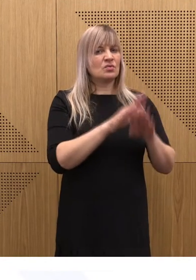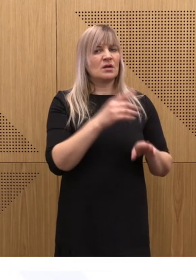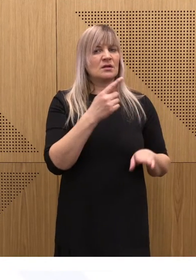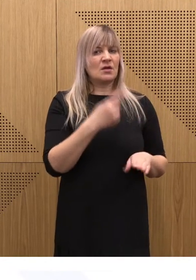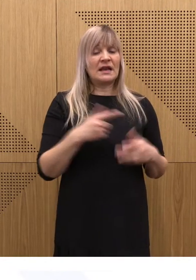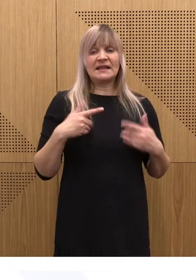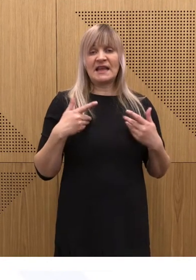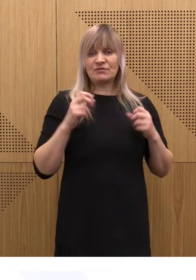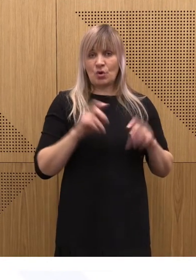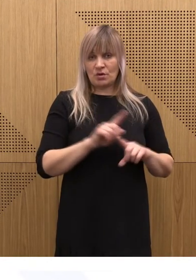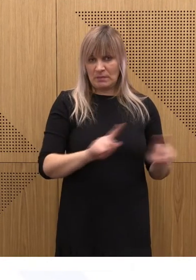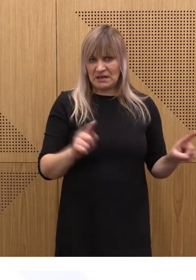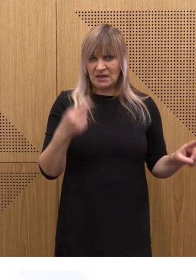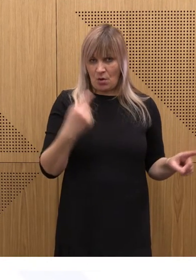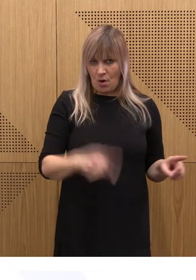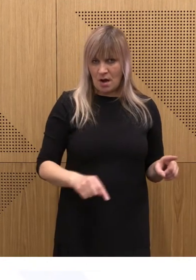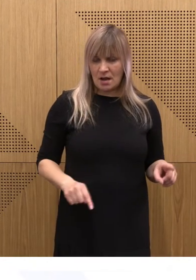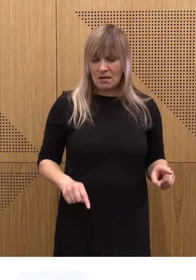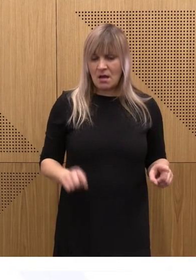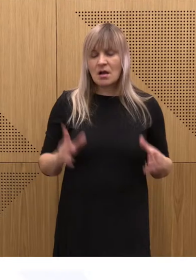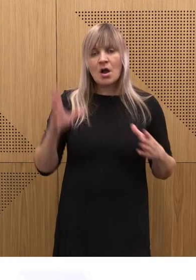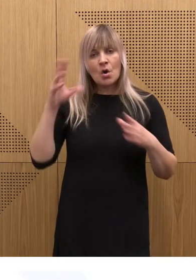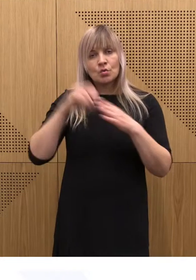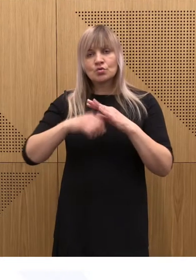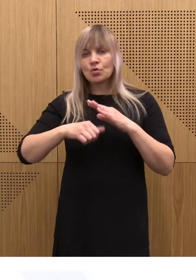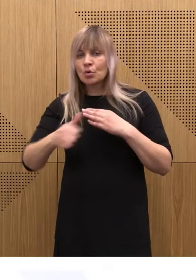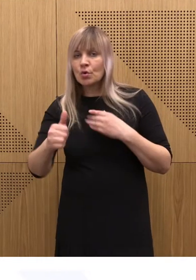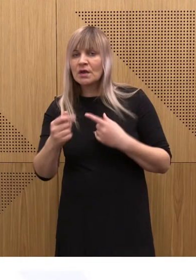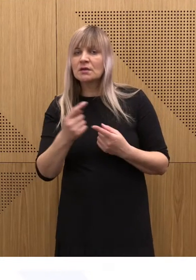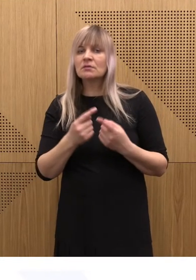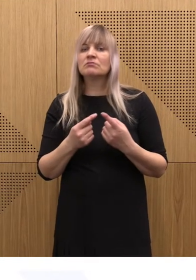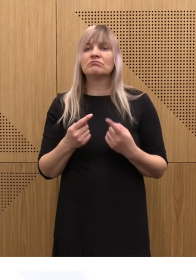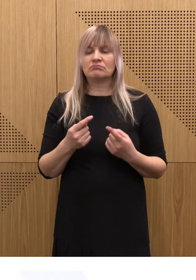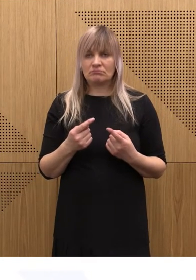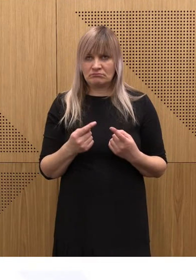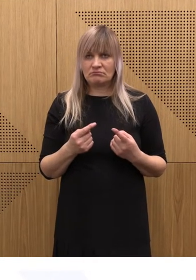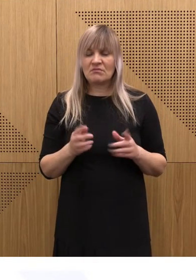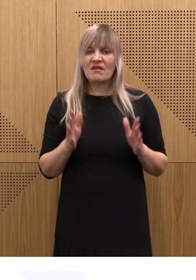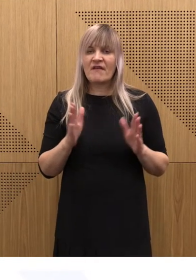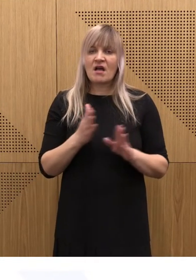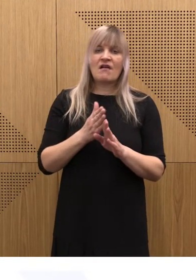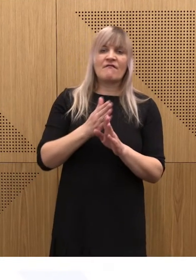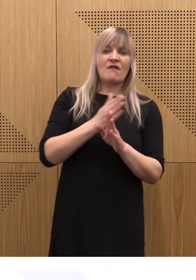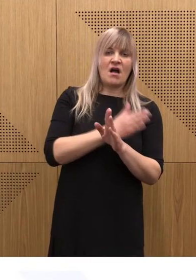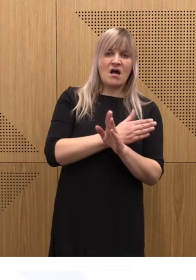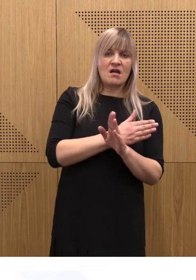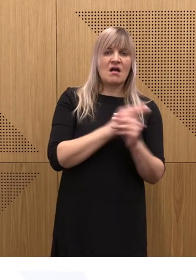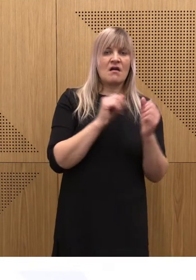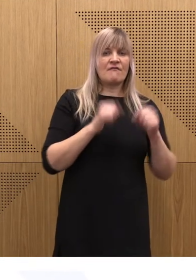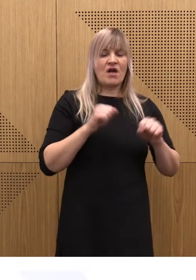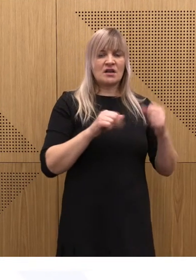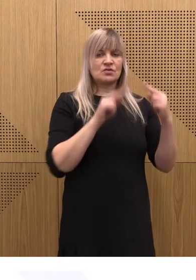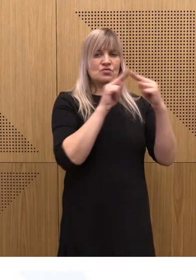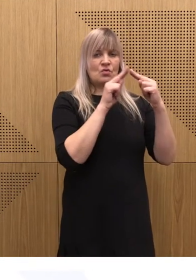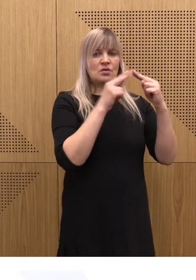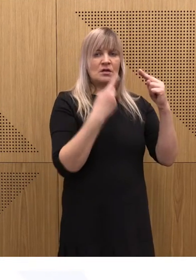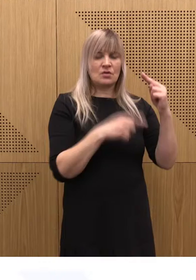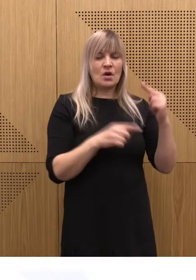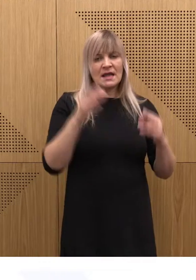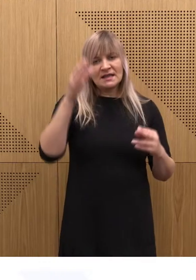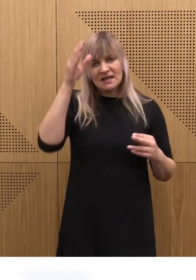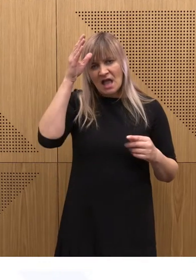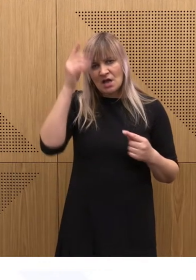ohtu tervisele. Usujuhid ja konfessioonide juhid tegelikult võtsid väga varakult valitsusega ühendust. Seda arutas